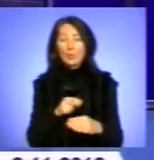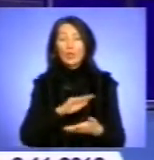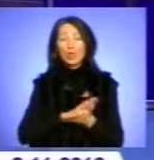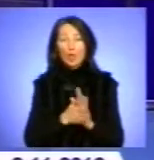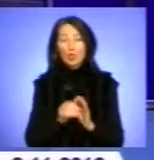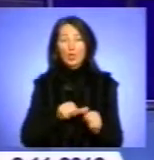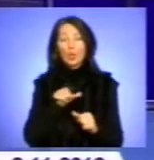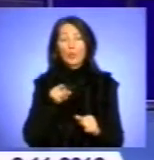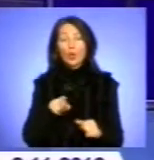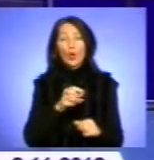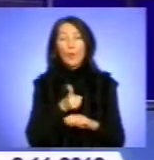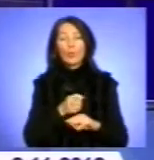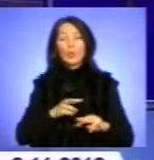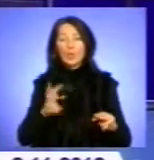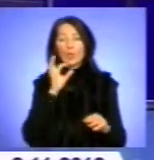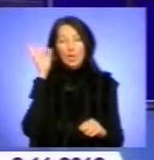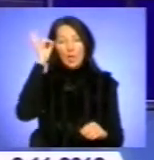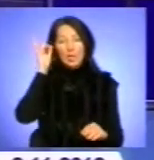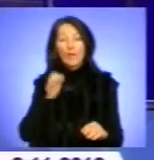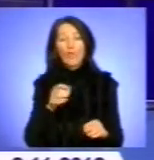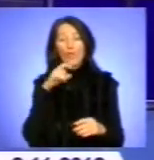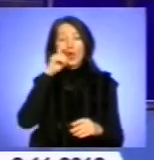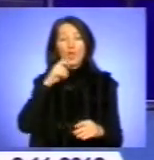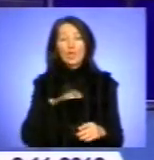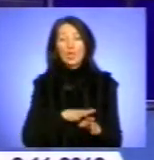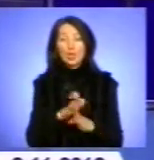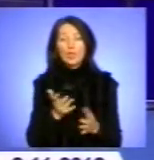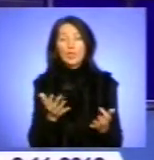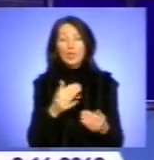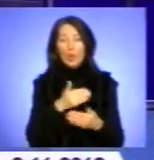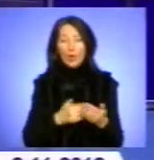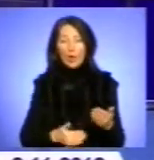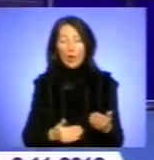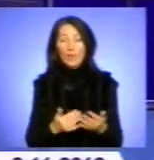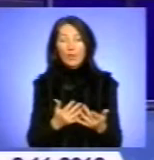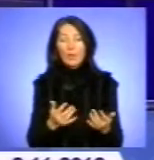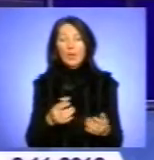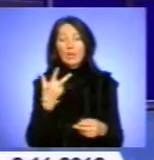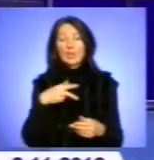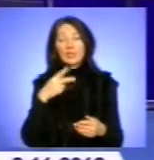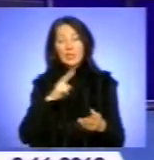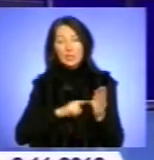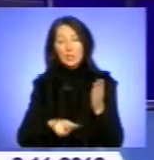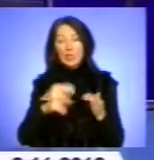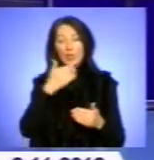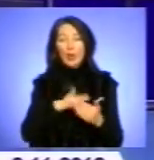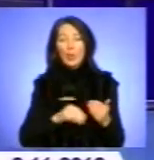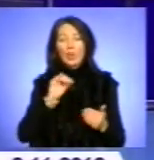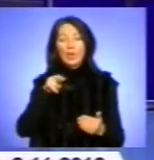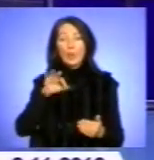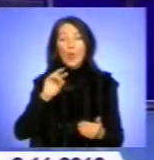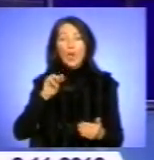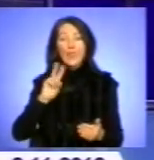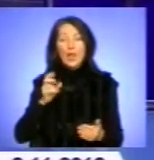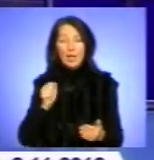в країні реалізується одразу кілька програм. Зокрема, 30/70 – програма іпотечного кредитування